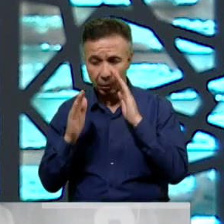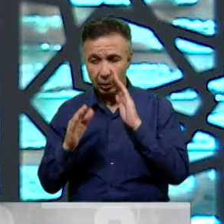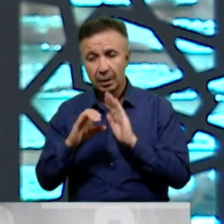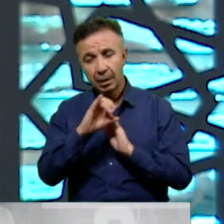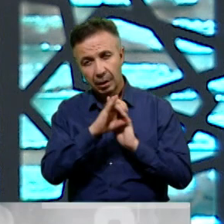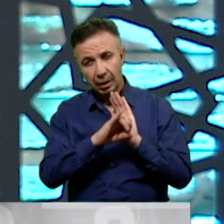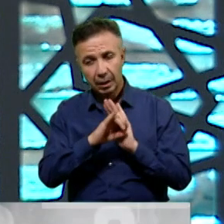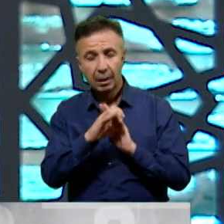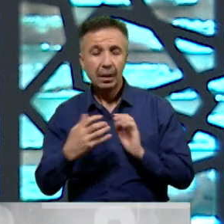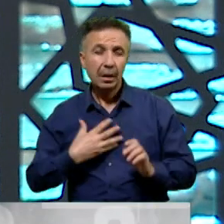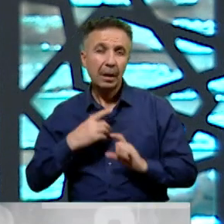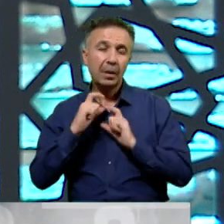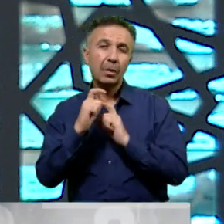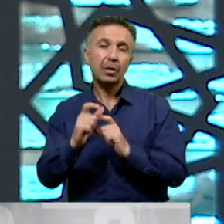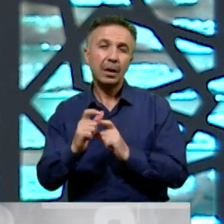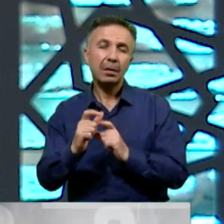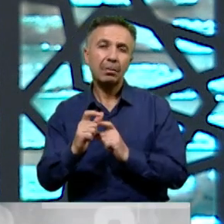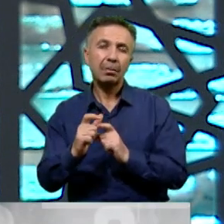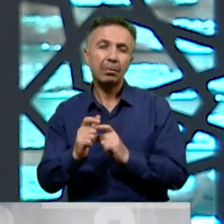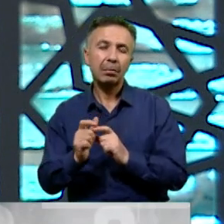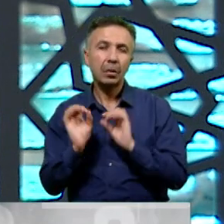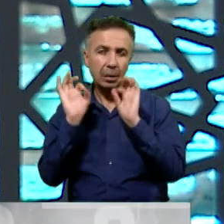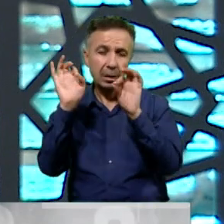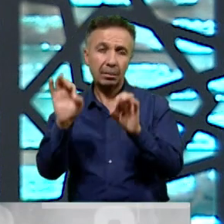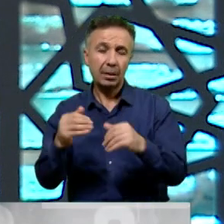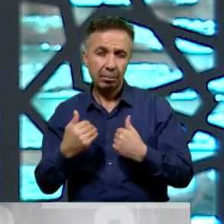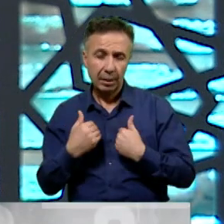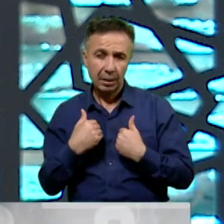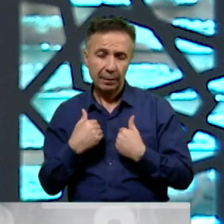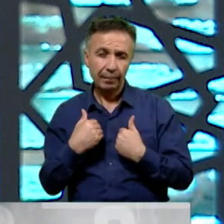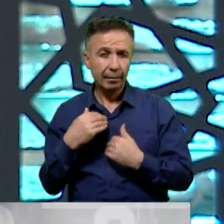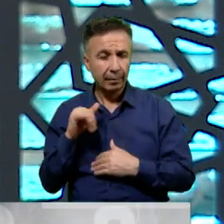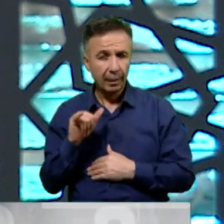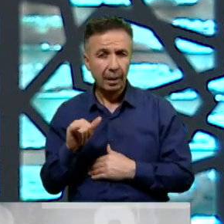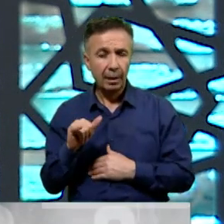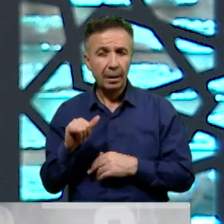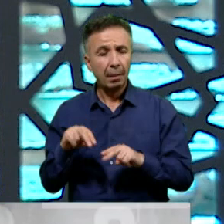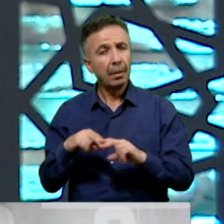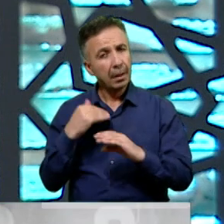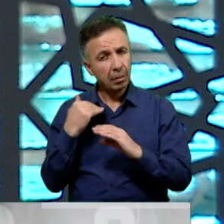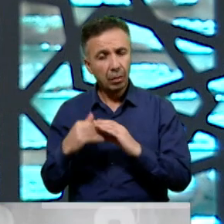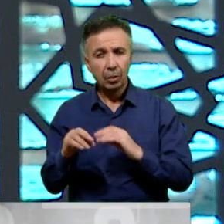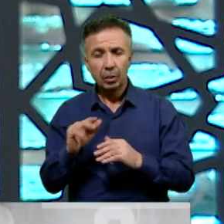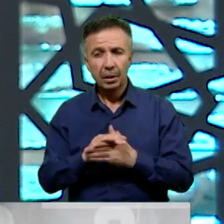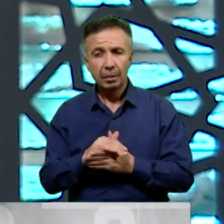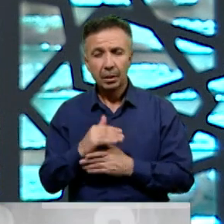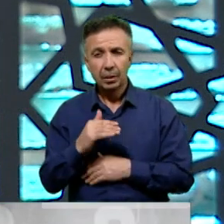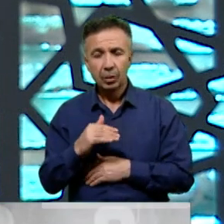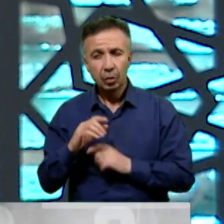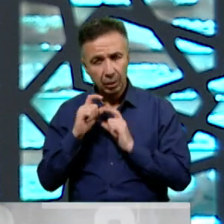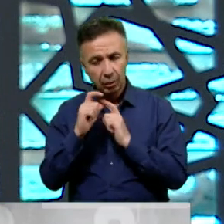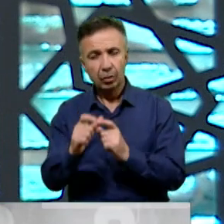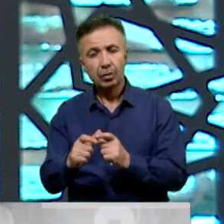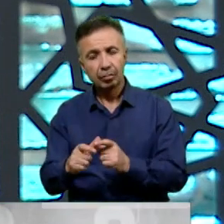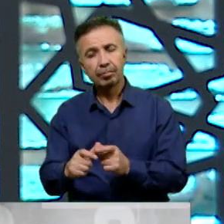üzerinden Diyanete Soralım sayfalarına ulaşabilirsiniz. Bendeniz de yine aynı mailde olduğu gibi muhterem hocama sizlerin